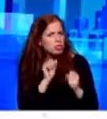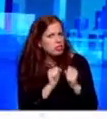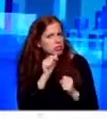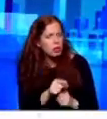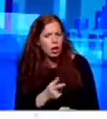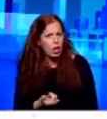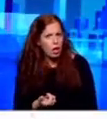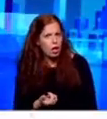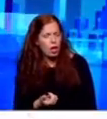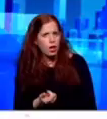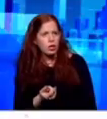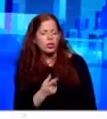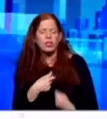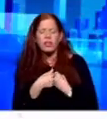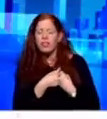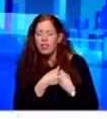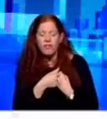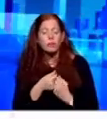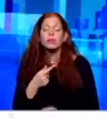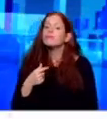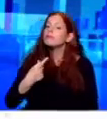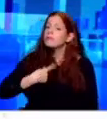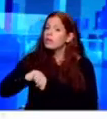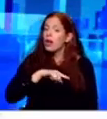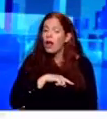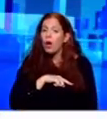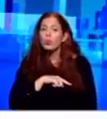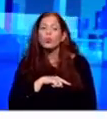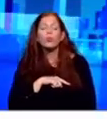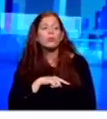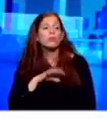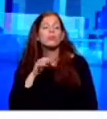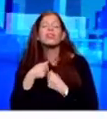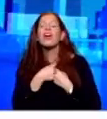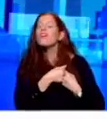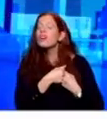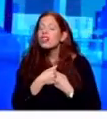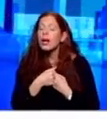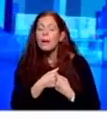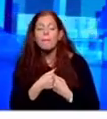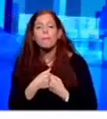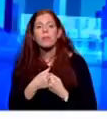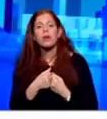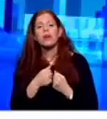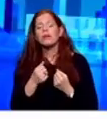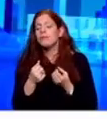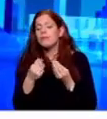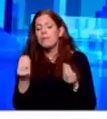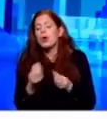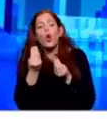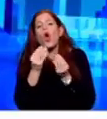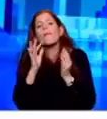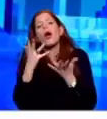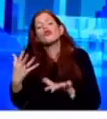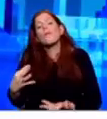איפשהו. כמי שנאבק פה יום. אנחנו נאבקים בעצם בכל מה